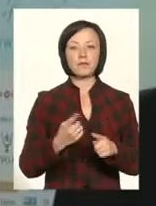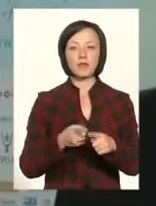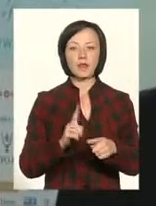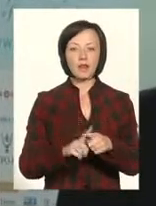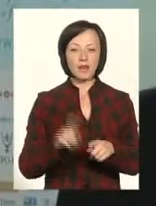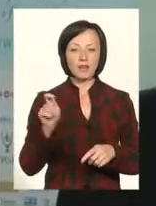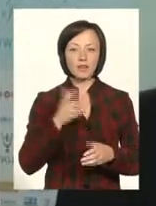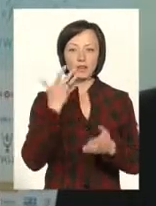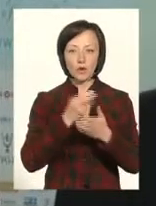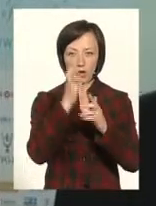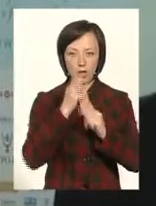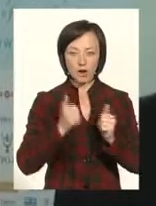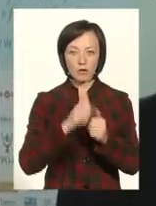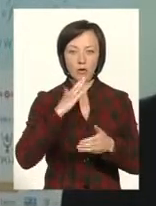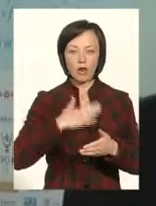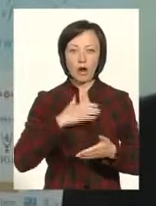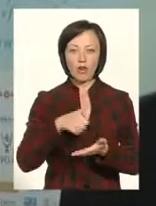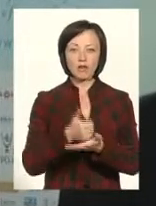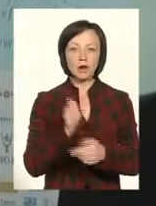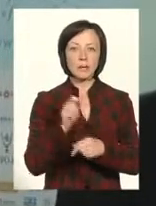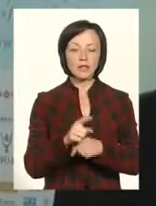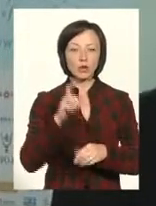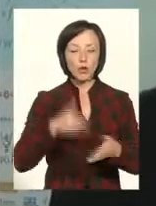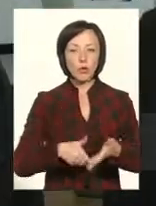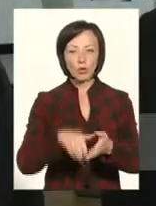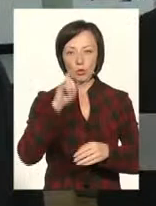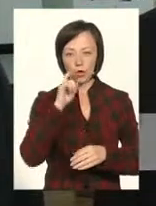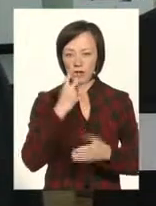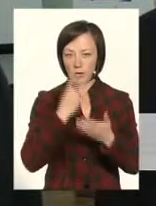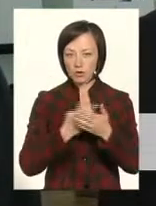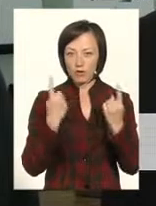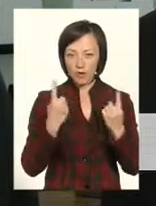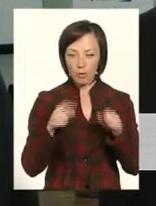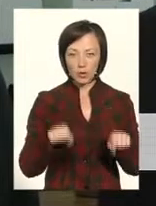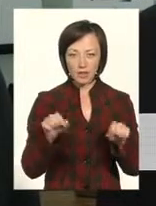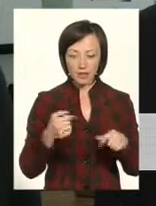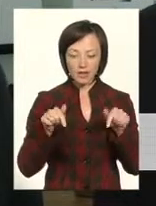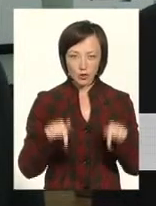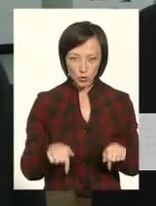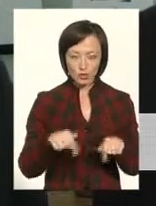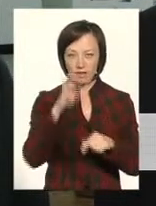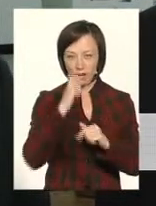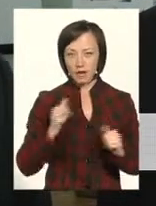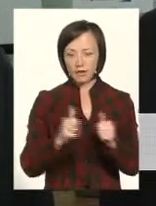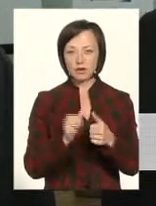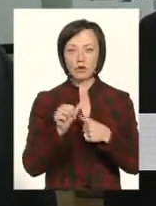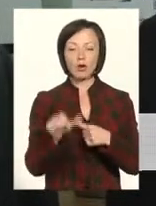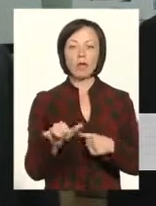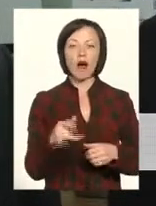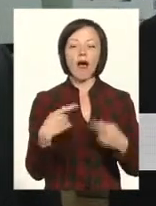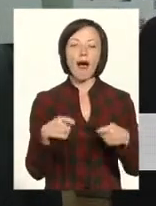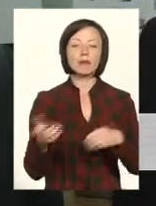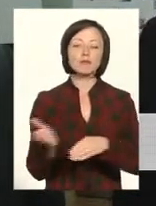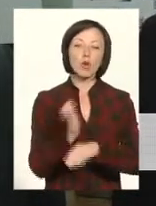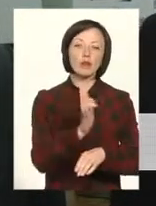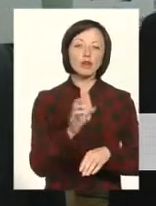країну. І моя головна місія тут допомогти Україні, тому що я бачу великий потенціал в цій країні, зокрема у експорті